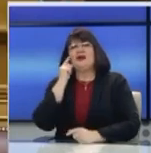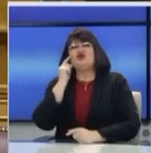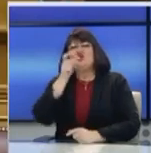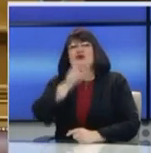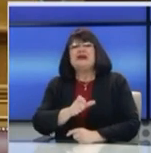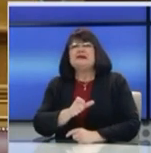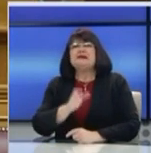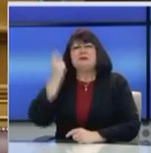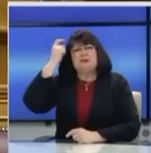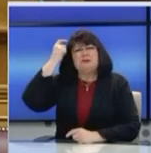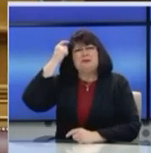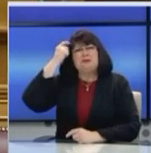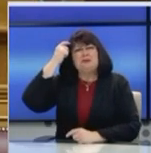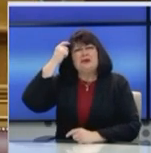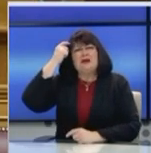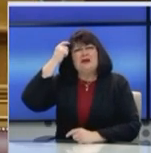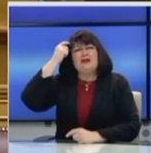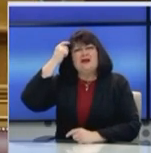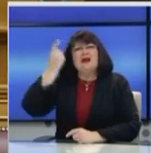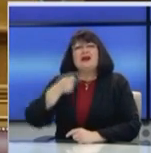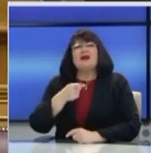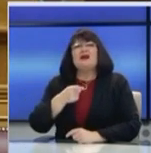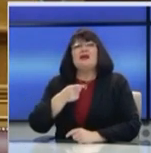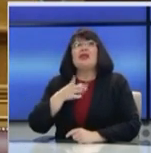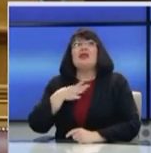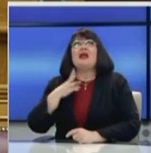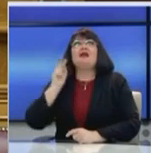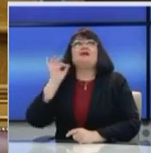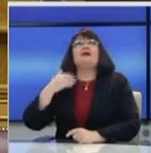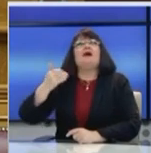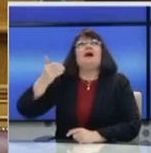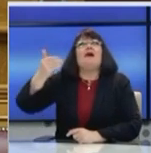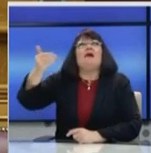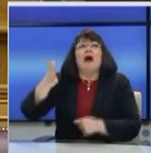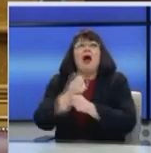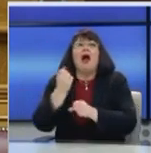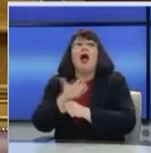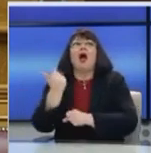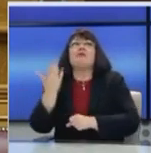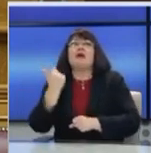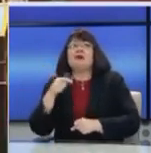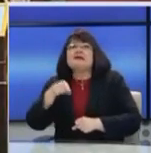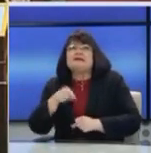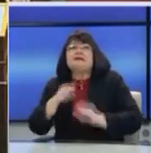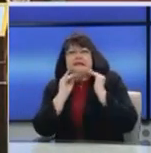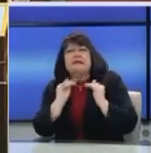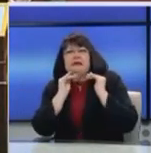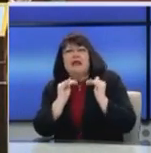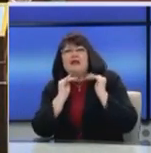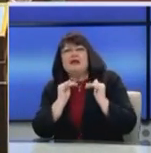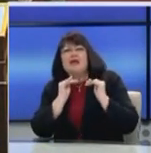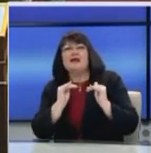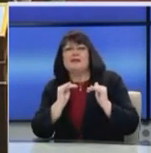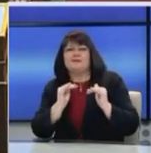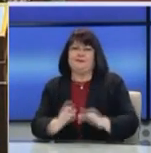είστε κυνηγημένος από το φάντασμα των ανεκπλήρωτων προσδοκιών σας. Και εξηγούμε.